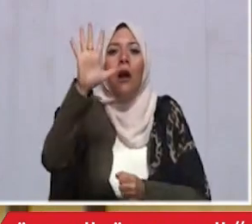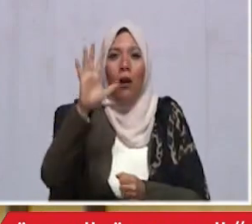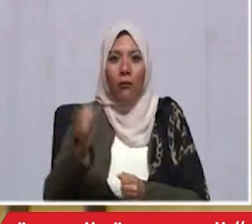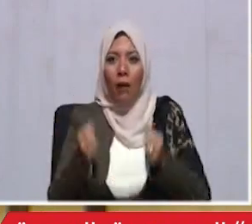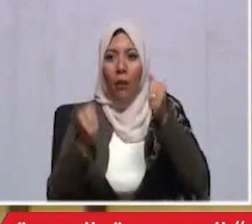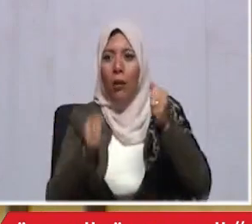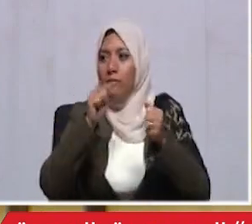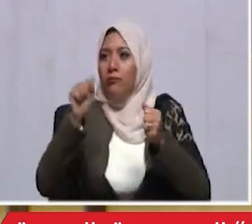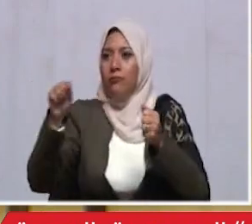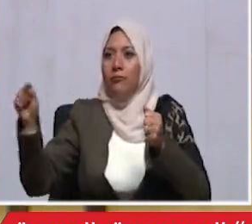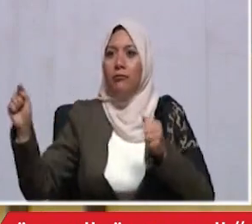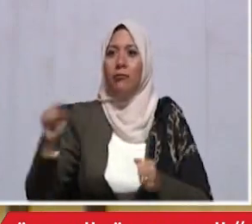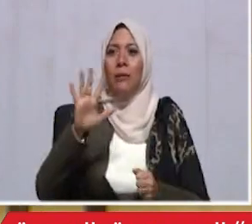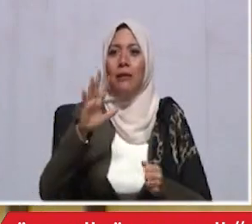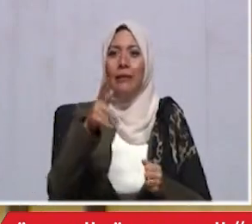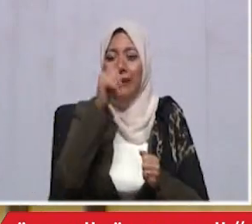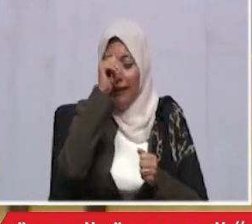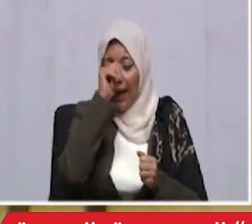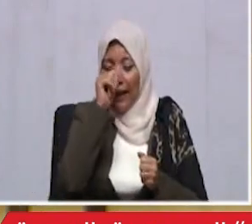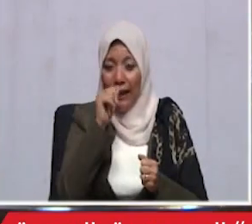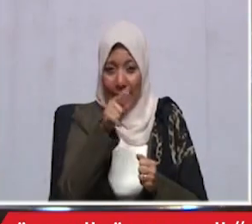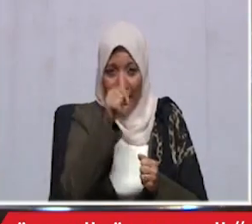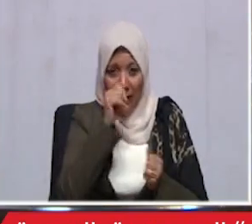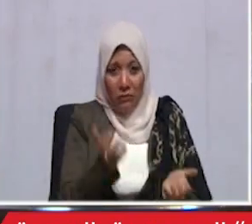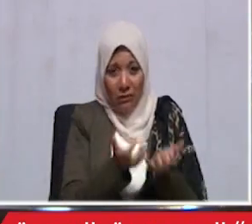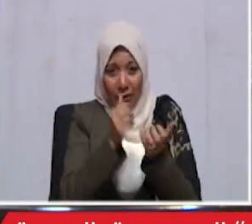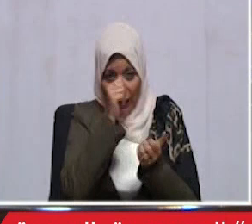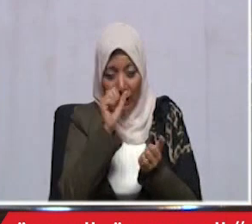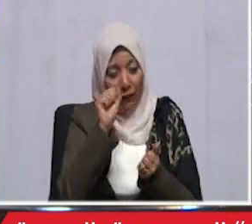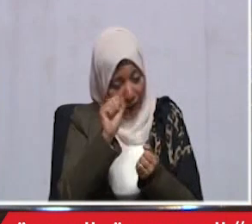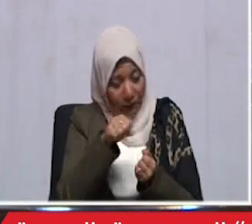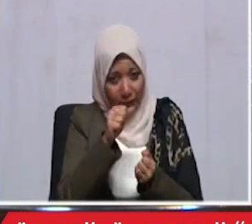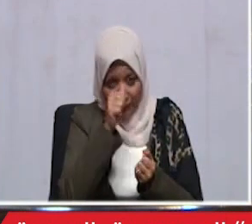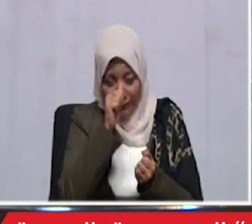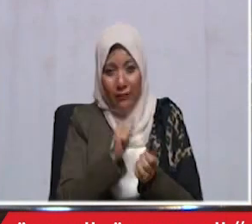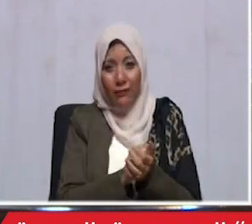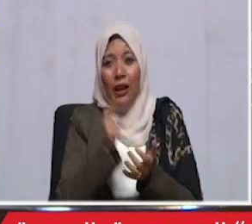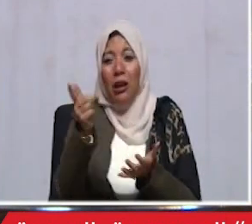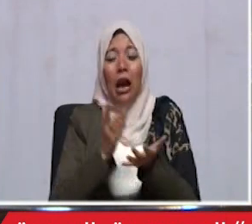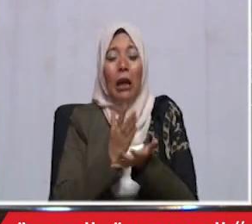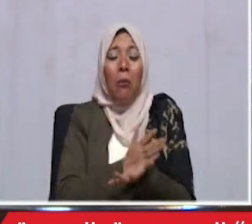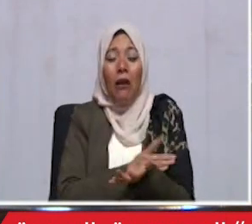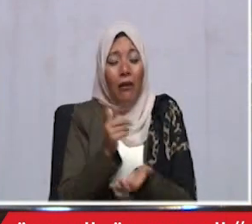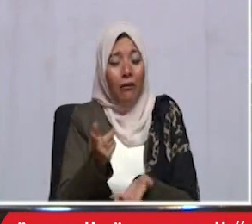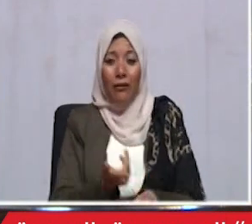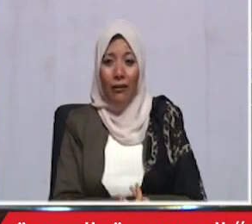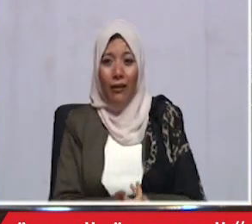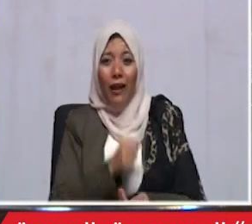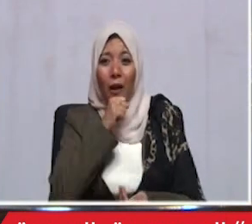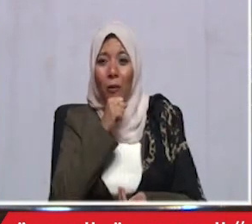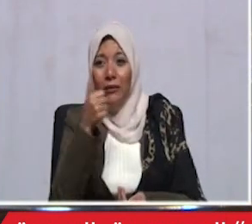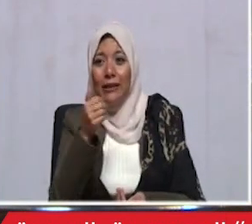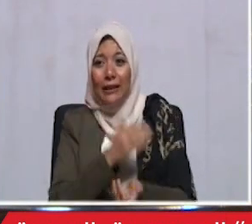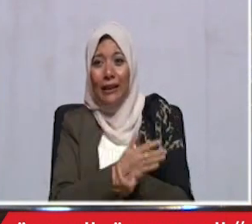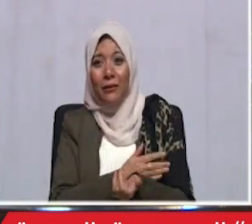انت بتقولي انا بحس ان يعني متألم وهي انت شايفها شايلاك. ها لاني تعبانه برضو كظروفها يعني،